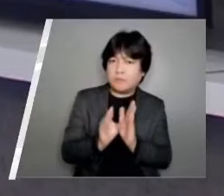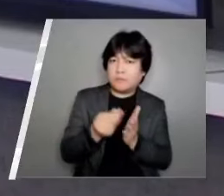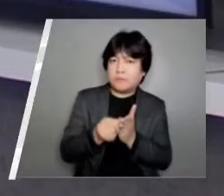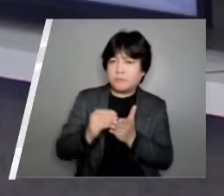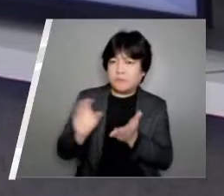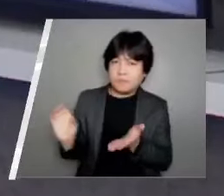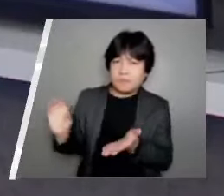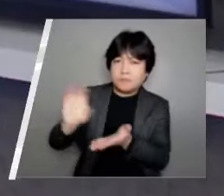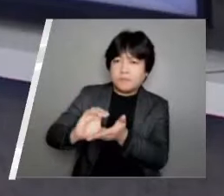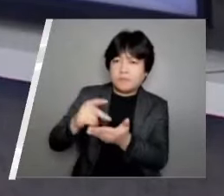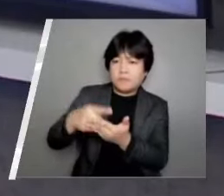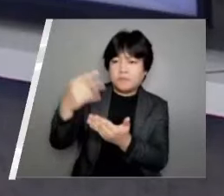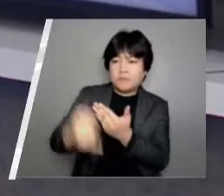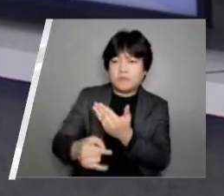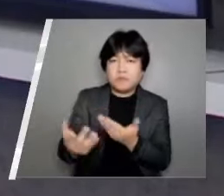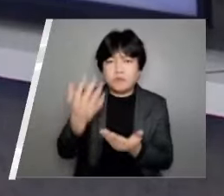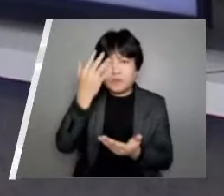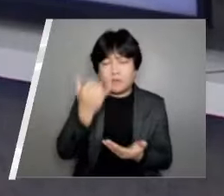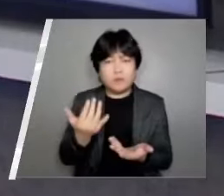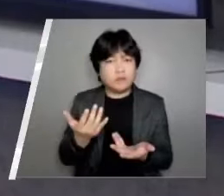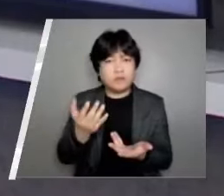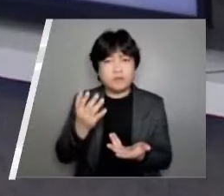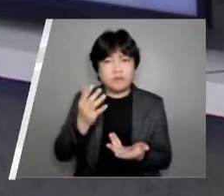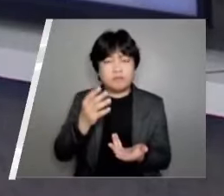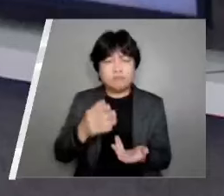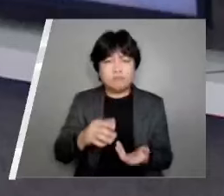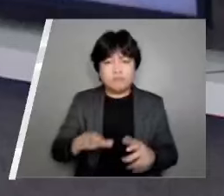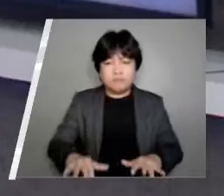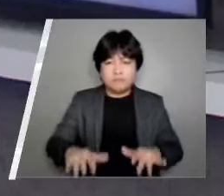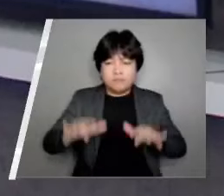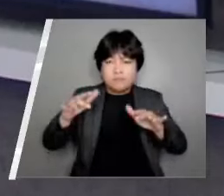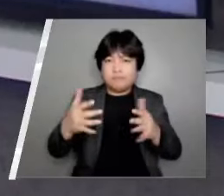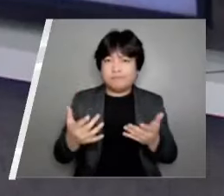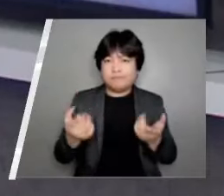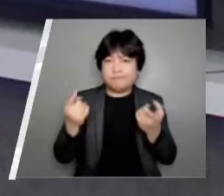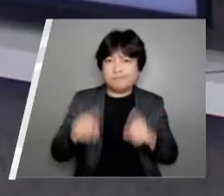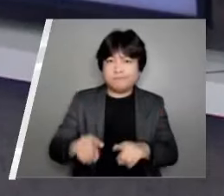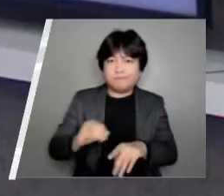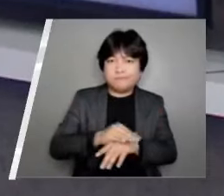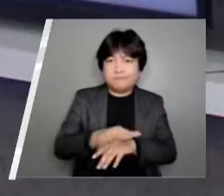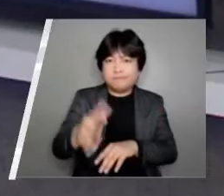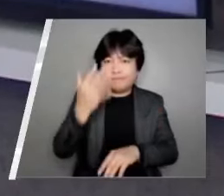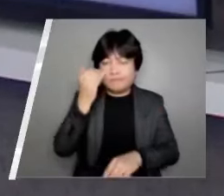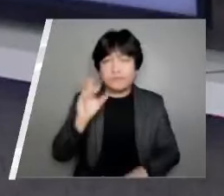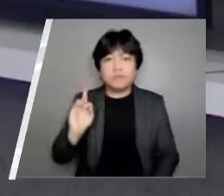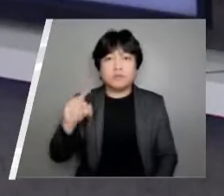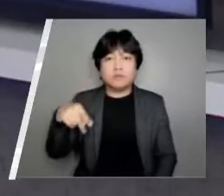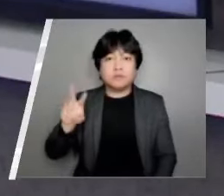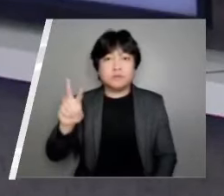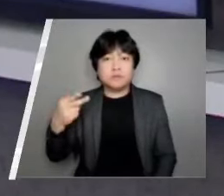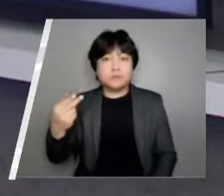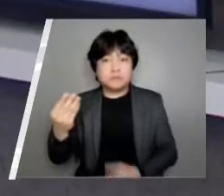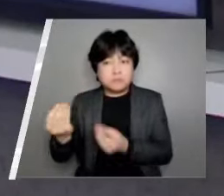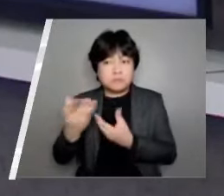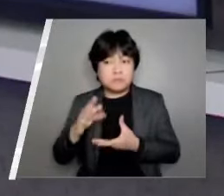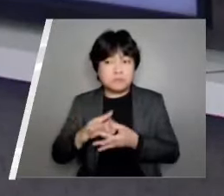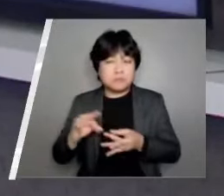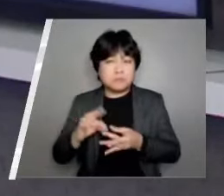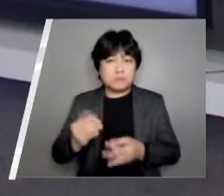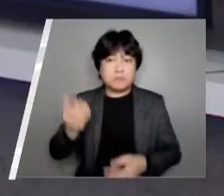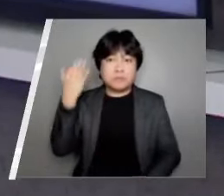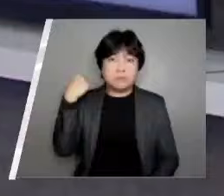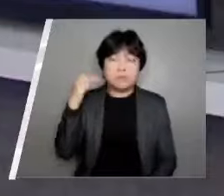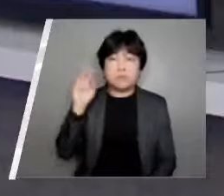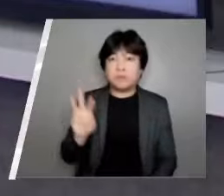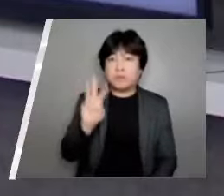ng DPWH, gumagana naman ang mga flood control project. Marami lang daw talaga ang ibinuhos na ulan noong Miyerkules. Saksi